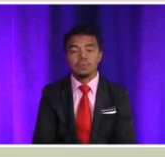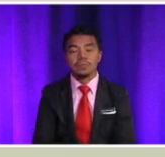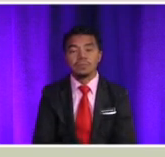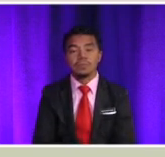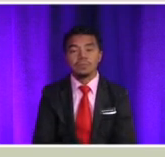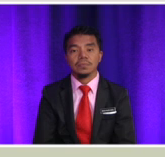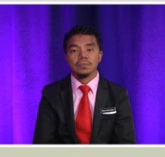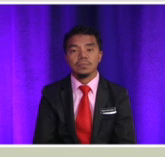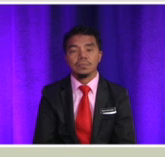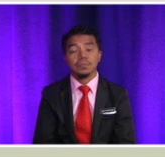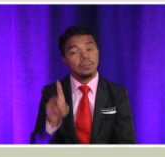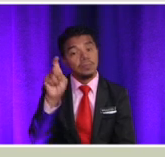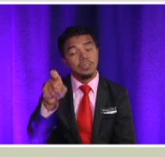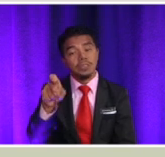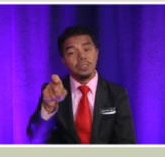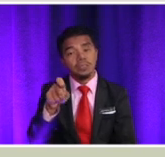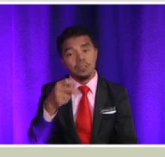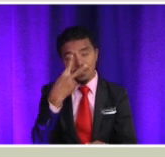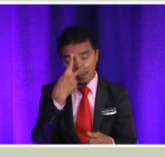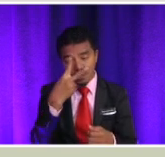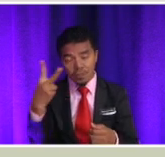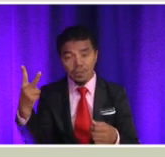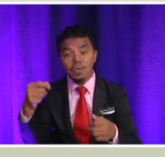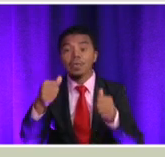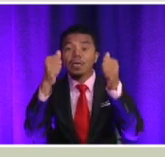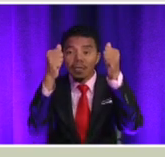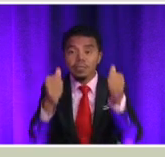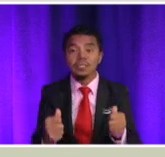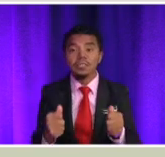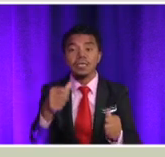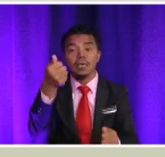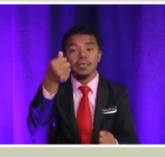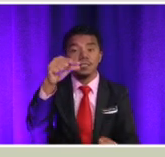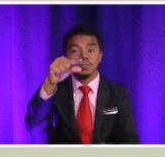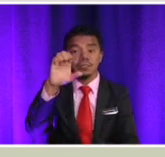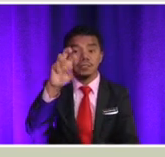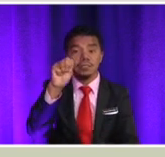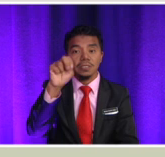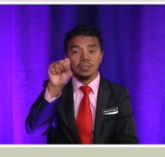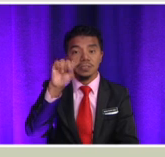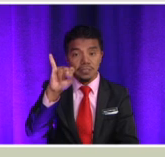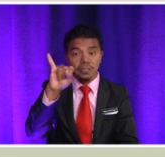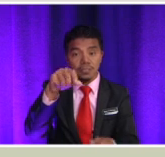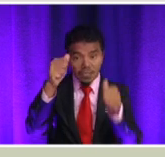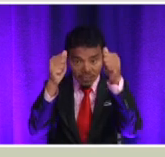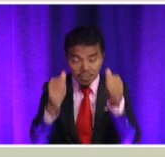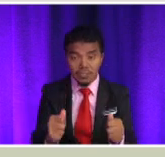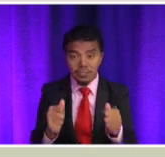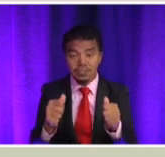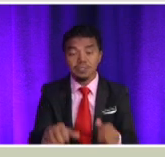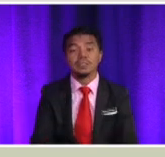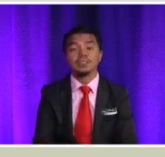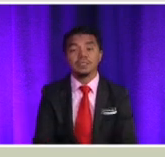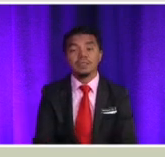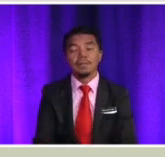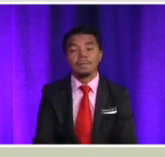untuk mendapatkan eh quality ya jaminan quality yang lebih baik oke yang ini semua ada dalam buku teks cerita